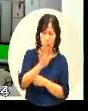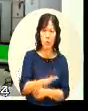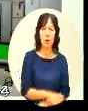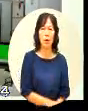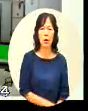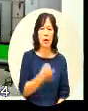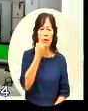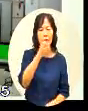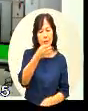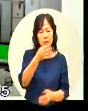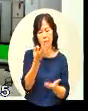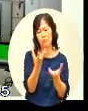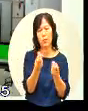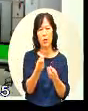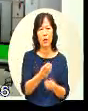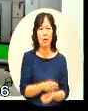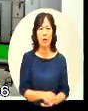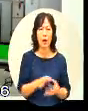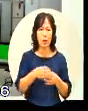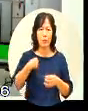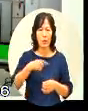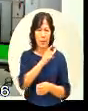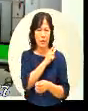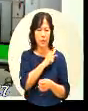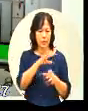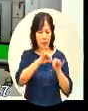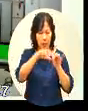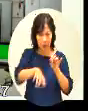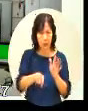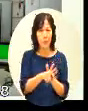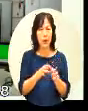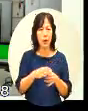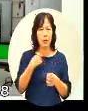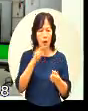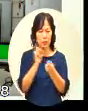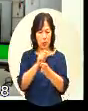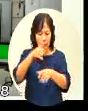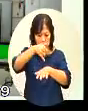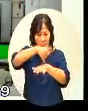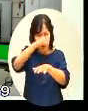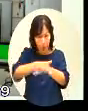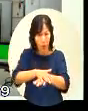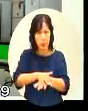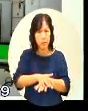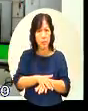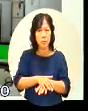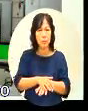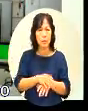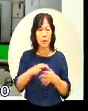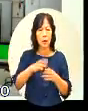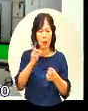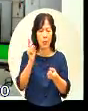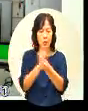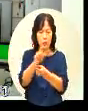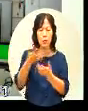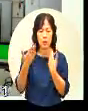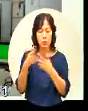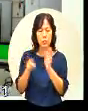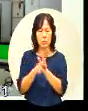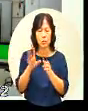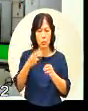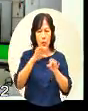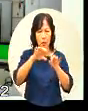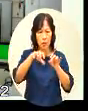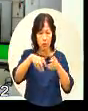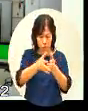没经费。好、哦，市长，这是因家己的所在，因干嘛讲对这个忙啊？好、哦，我想局长应该很清楚，你们局里面有这样的一个